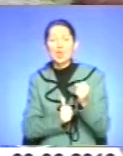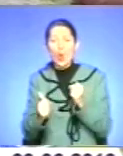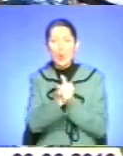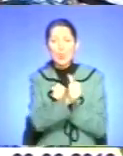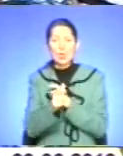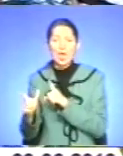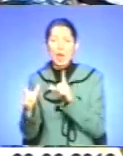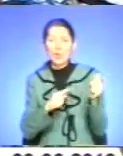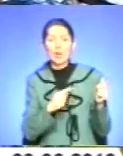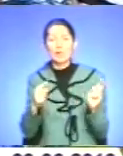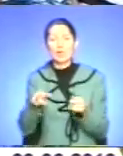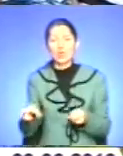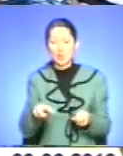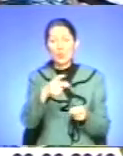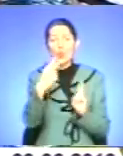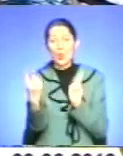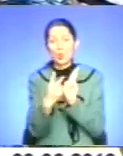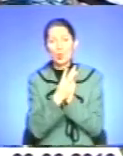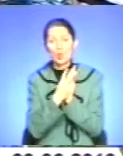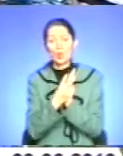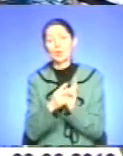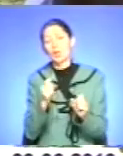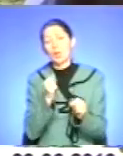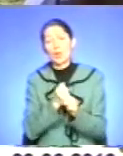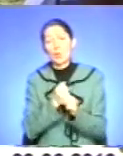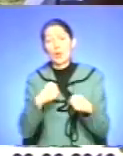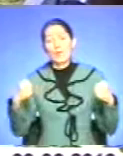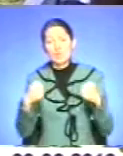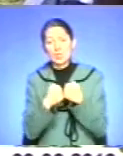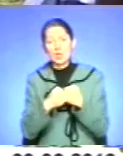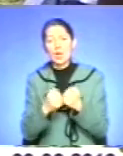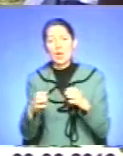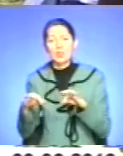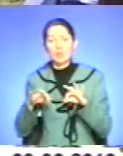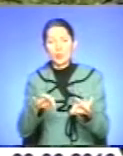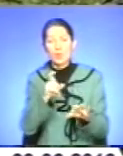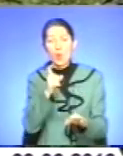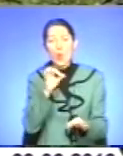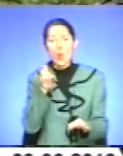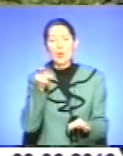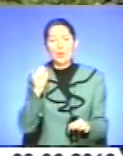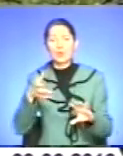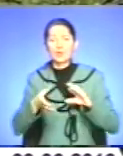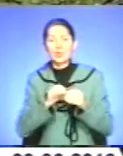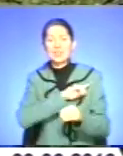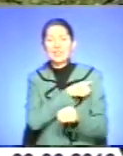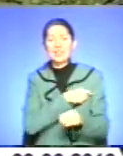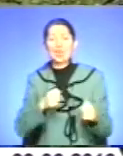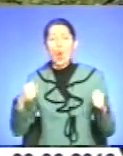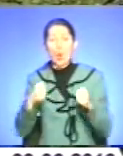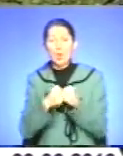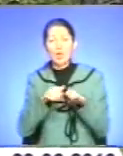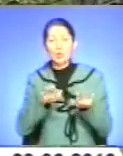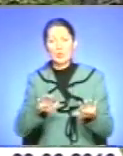руху, де допустив зіткнення з автомобілем Honda CR-V. У результаті сильного удару на місці події загинули обидва водії та одна